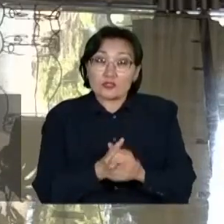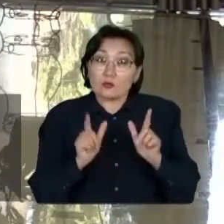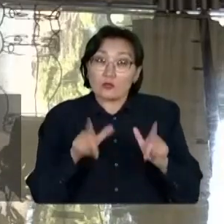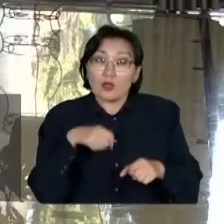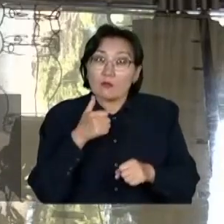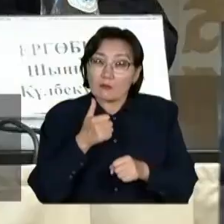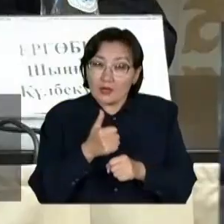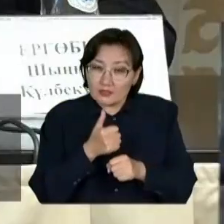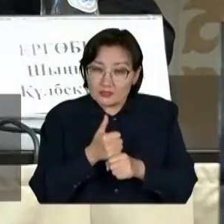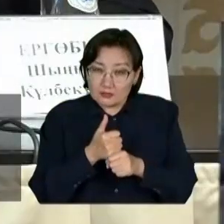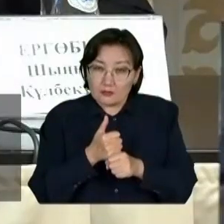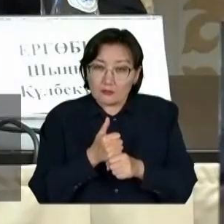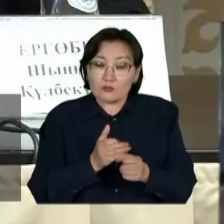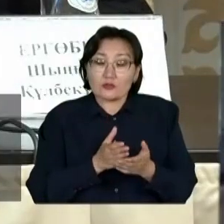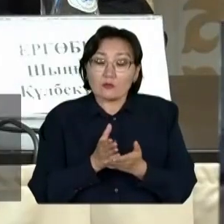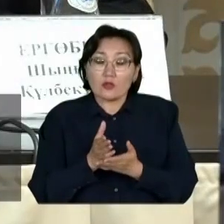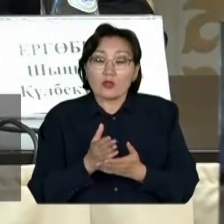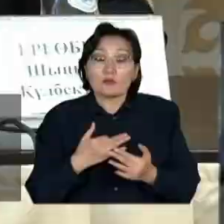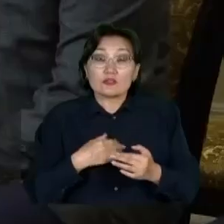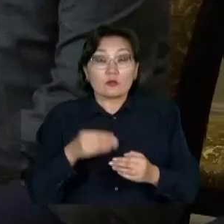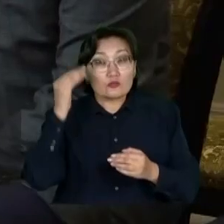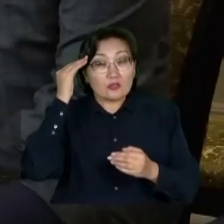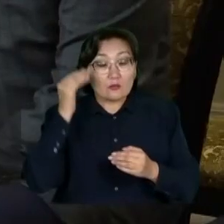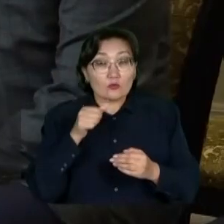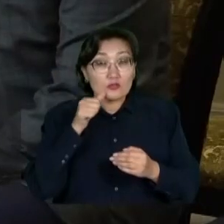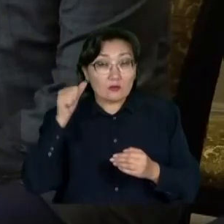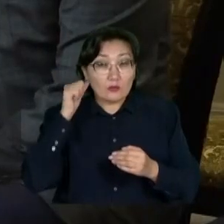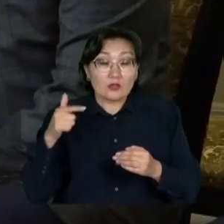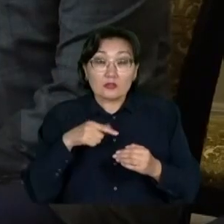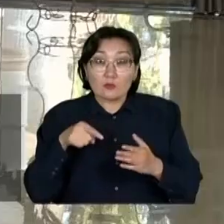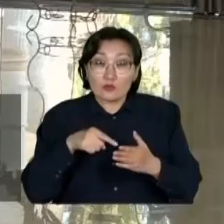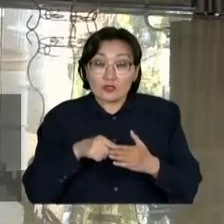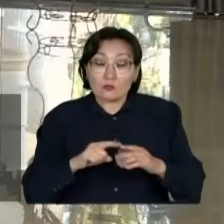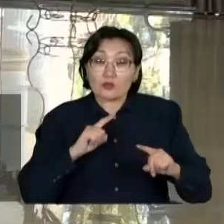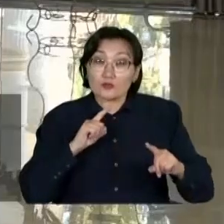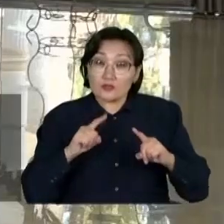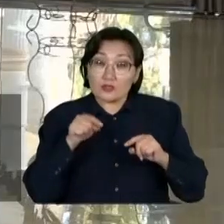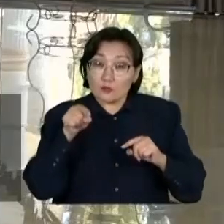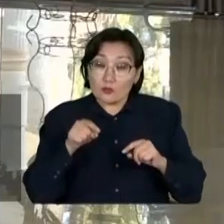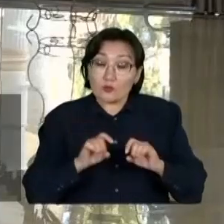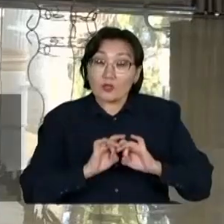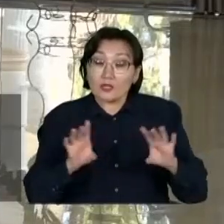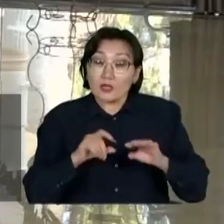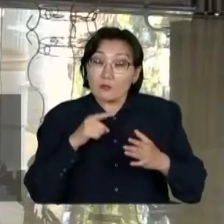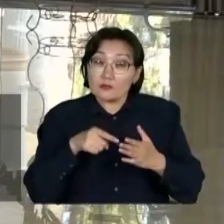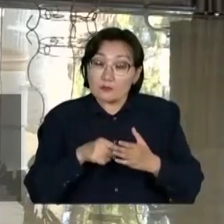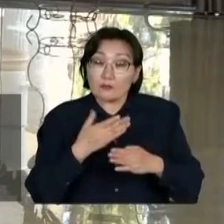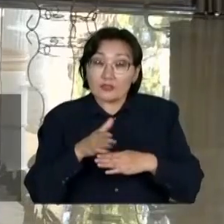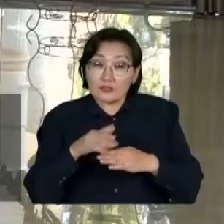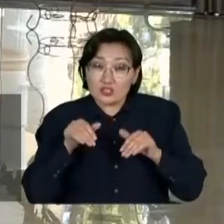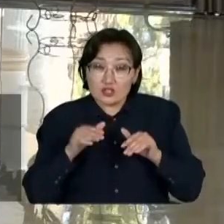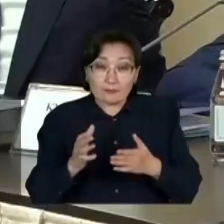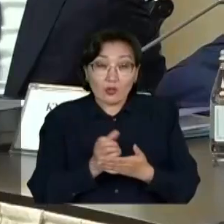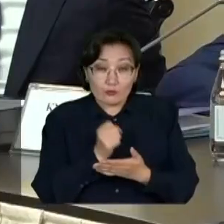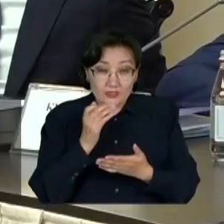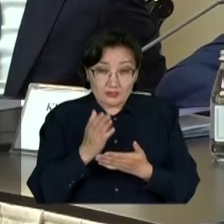бірінші көтерілген мәселе. Біздің байқауымызша осы өткен жылы жаңа Атырауда өткен құрылтай сонда көтерілген мәселелер біртіндеп шешім тауып келе